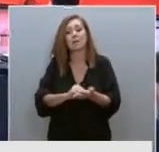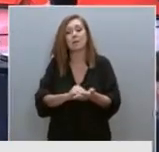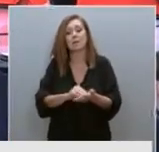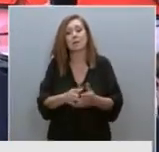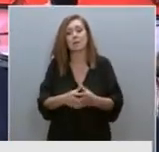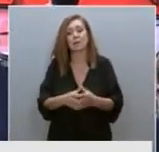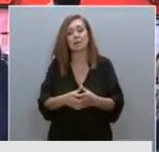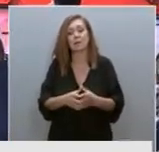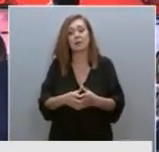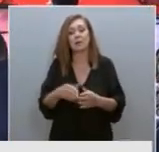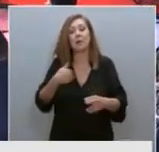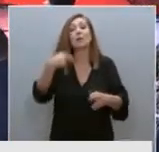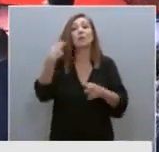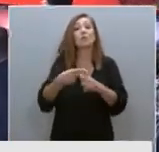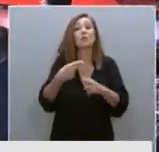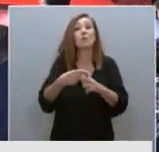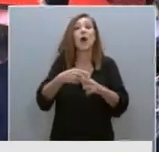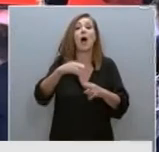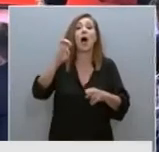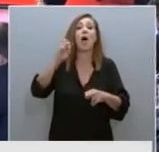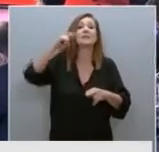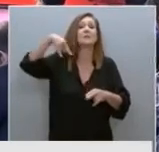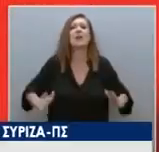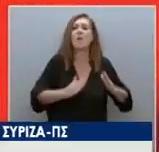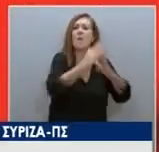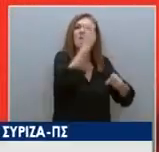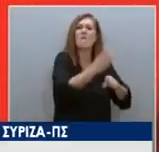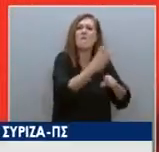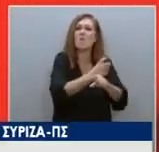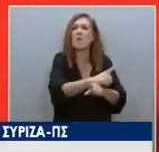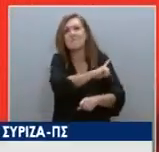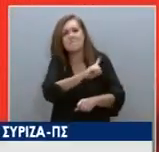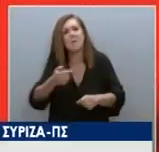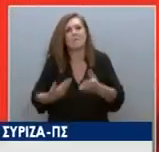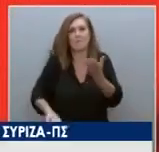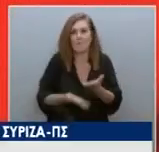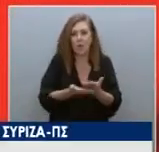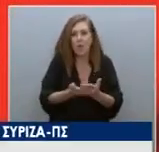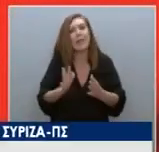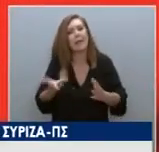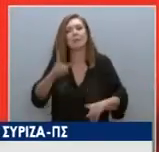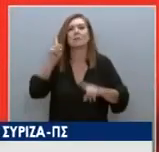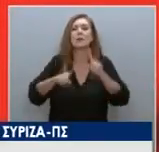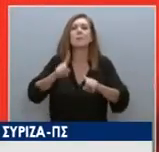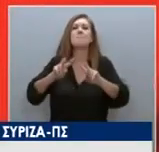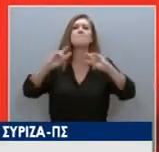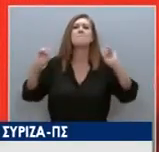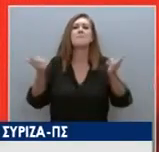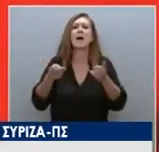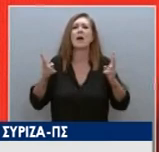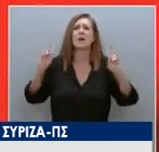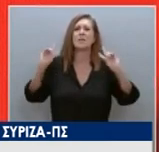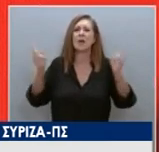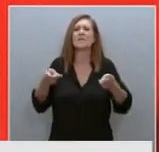όσο και άλλες περιοχές παραμένουν αποκλεισμένες από τους εν λόγω πόρους. Και συγκεκριμένα τώρα για περιφέρειες οι οποίες έχουν και μια